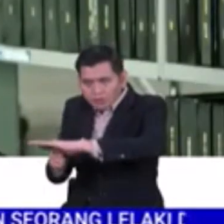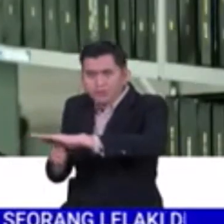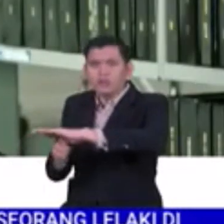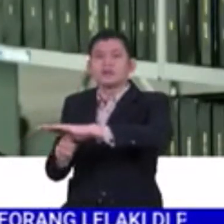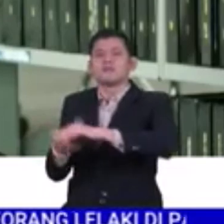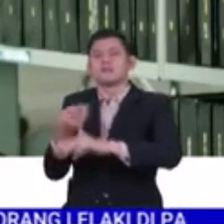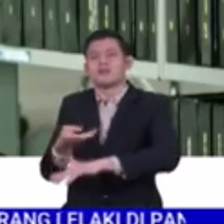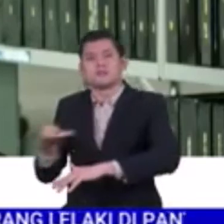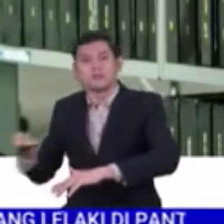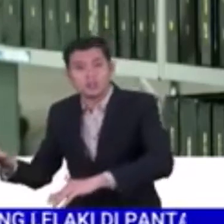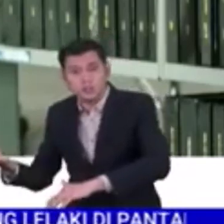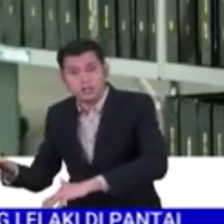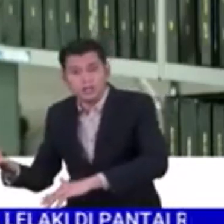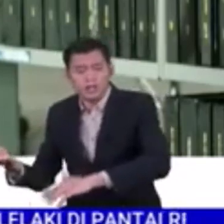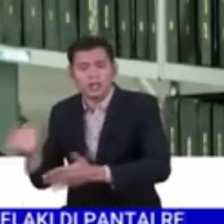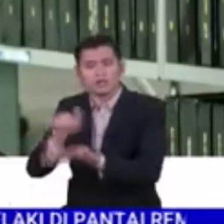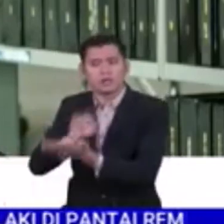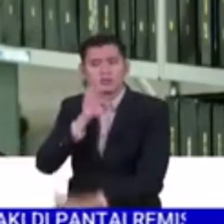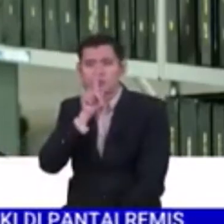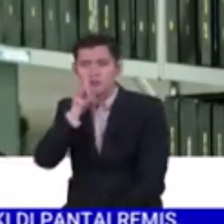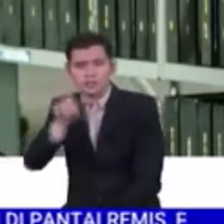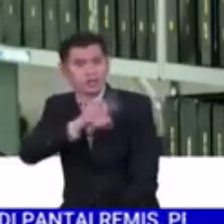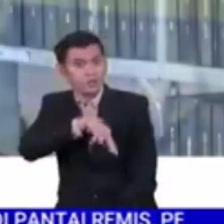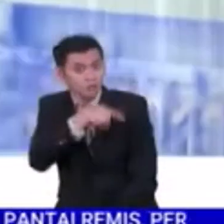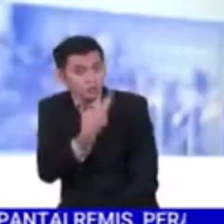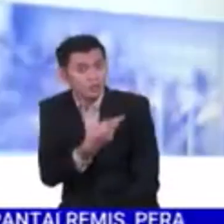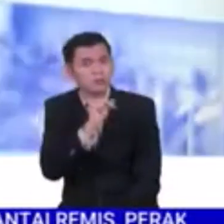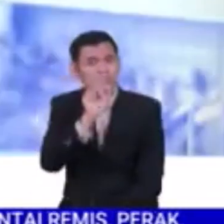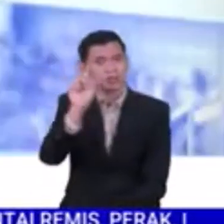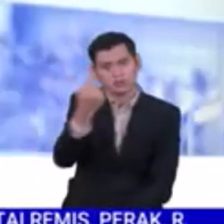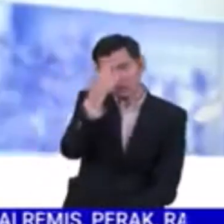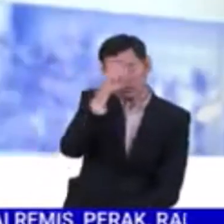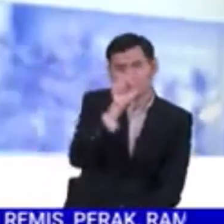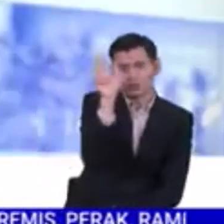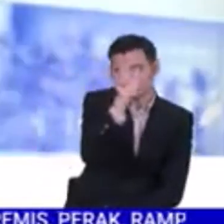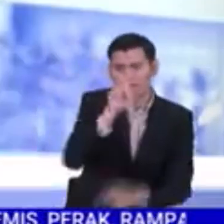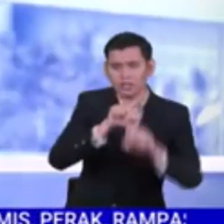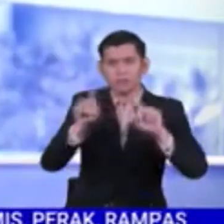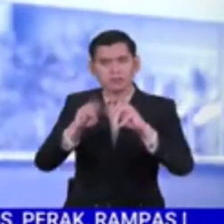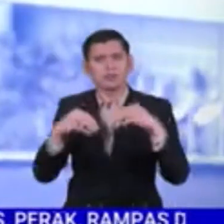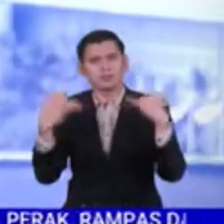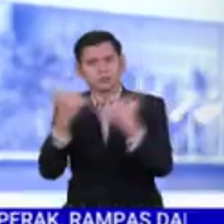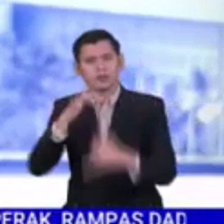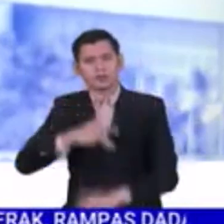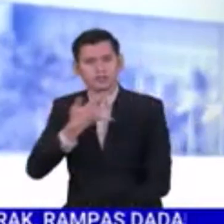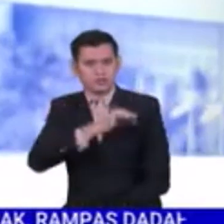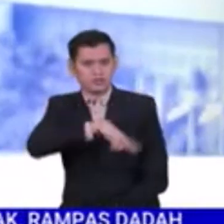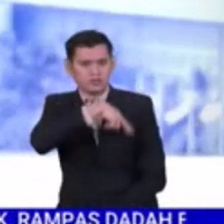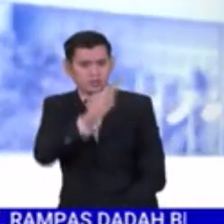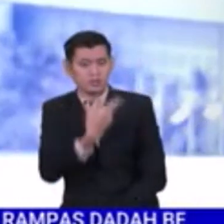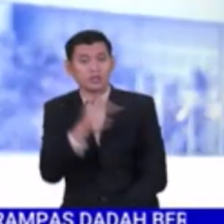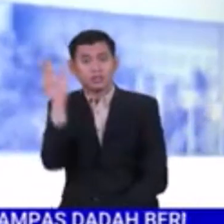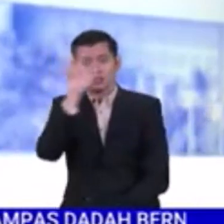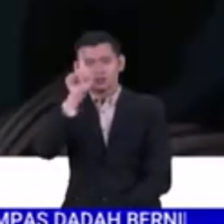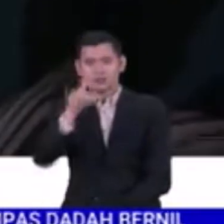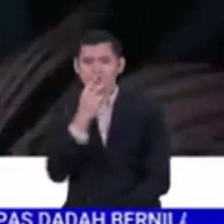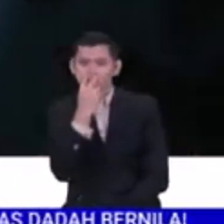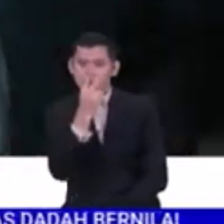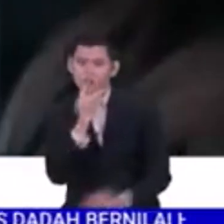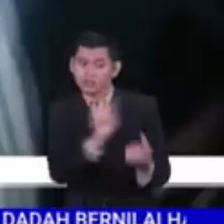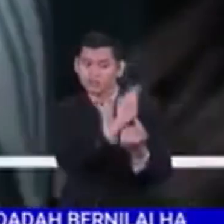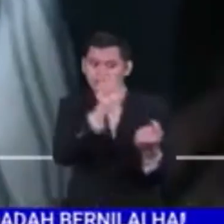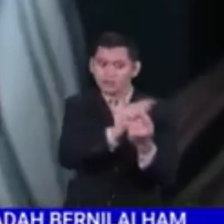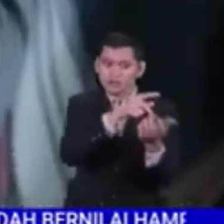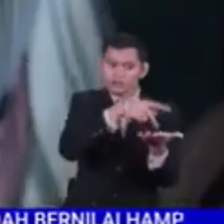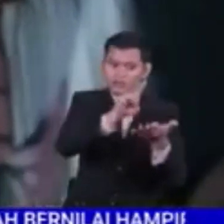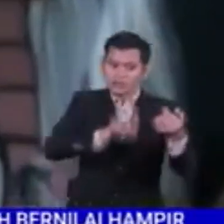kerugian bukan sahaja kepada kerajaan, kepada kita sebagai masyarakat. Kerajaan perlu melihat kesesuaian pemberian subsidi secara